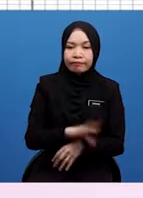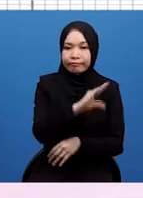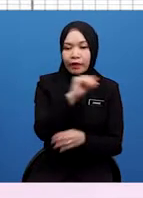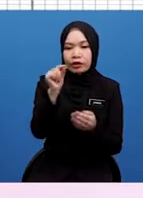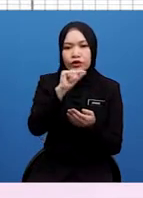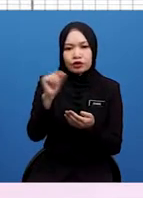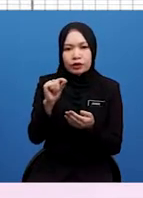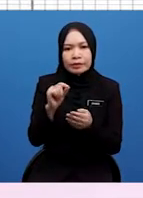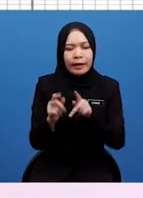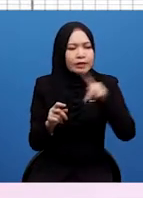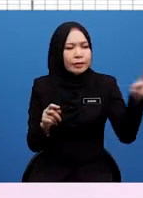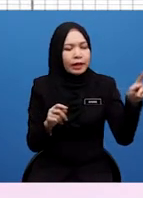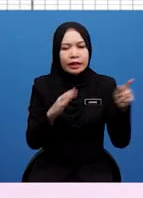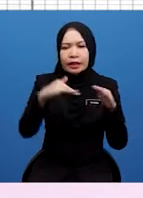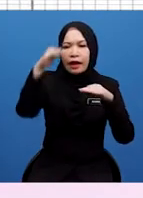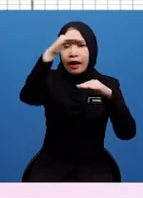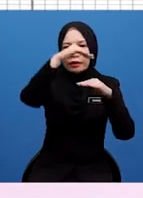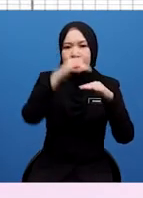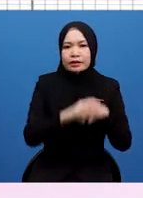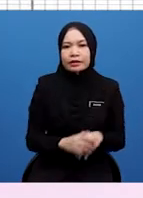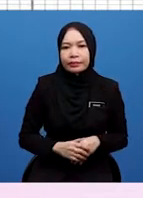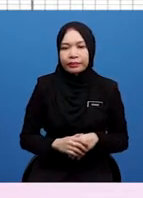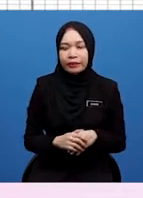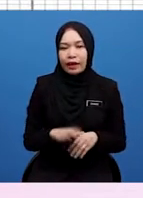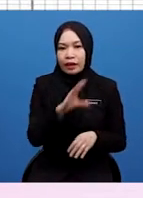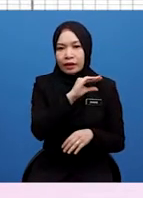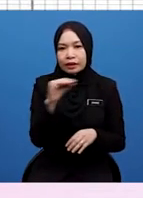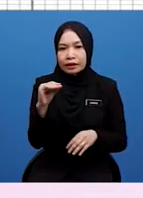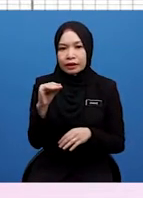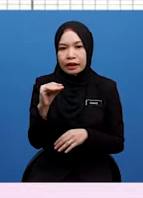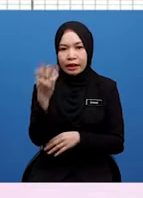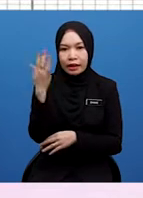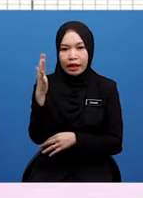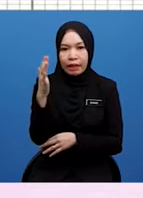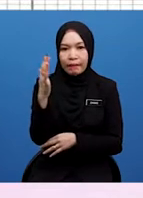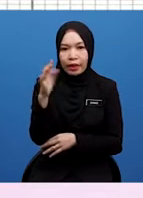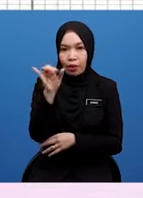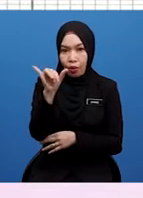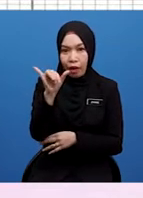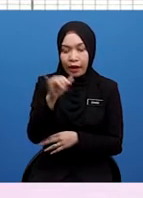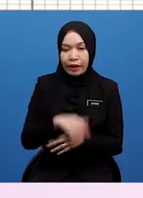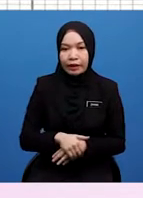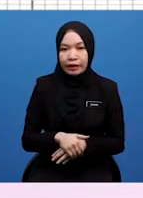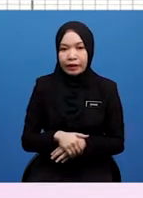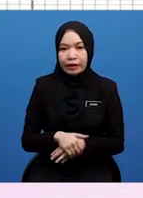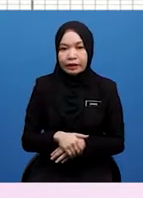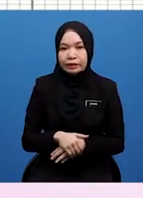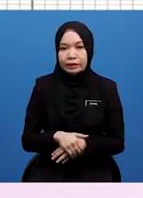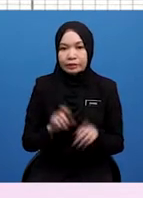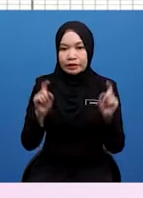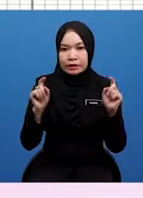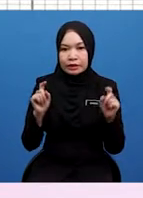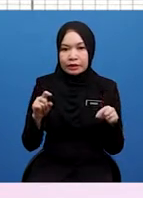atas. Manakala label bagi paksi Y di sebelah kanan adalah nilai